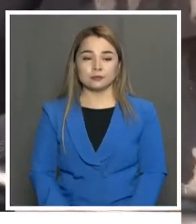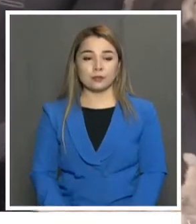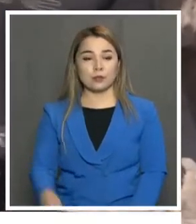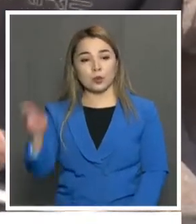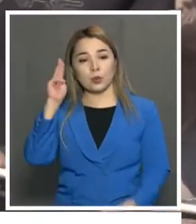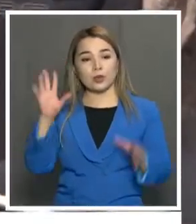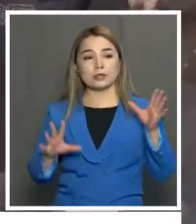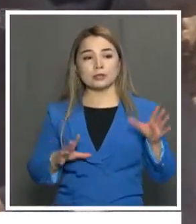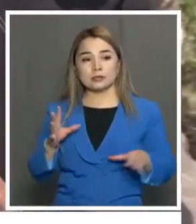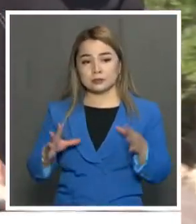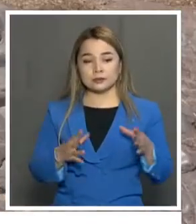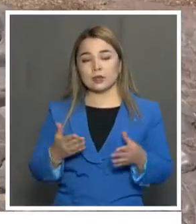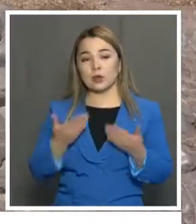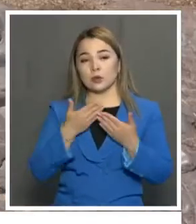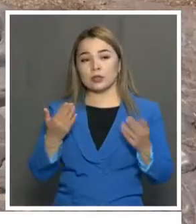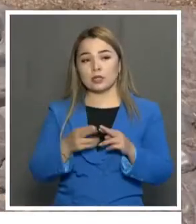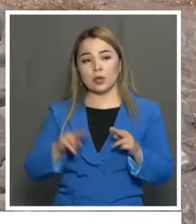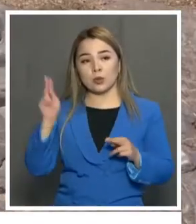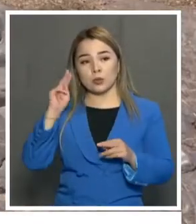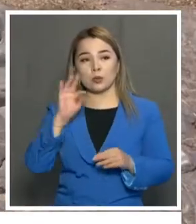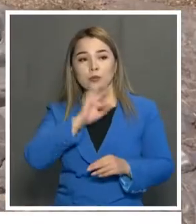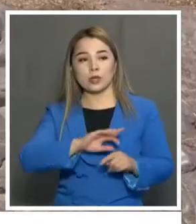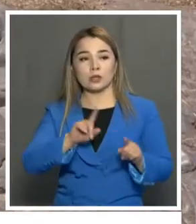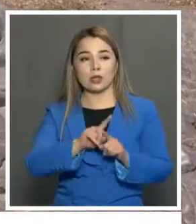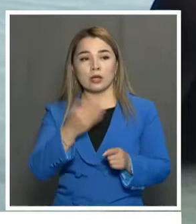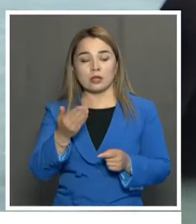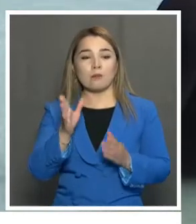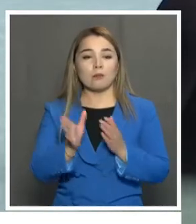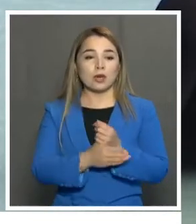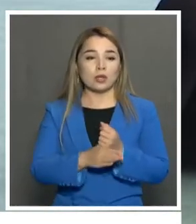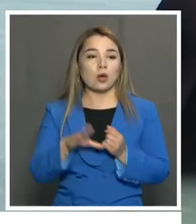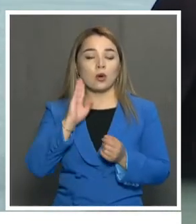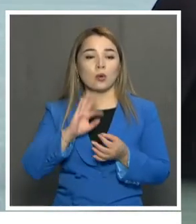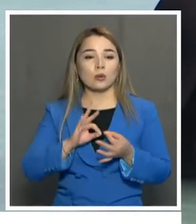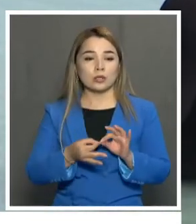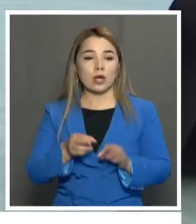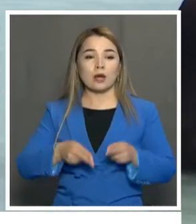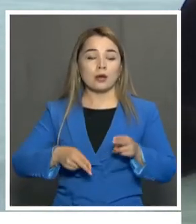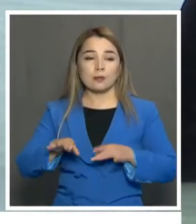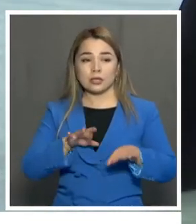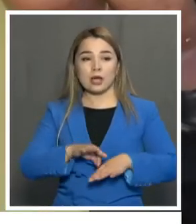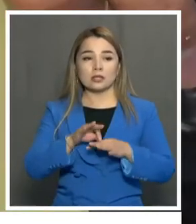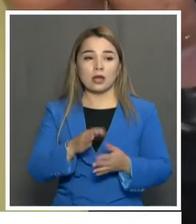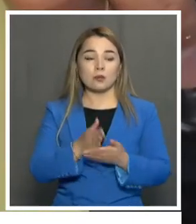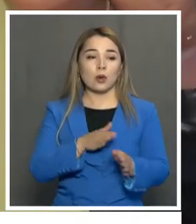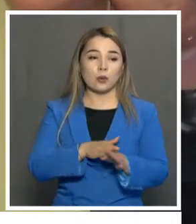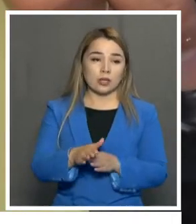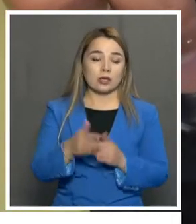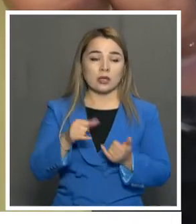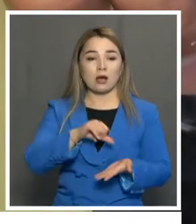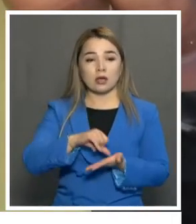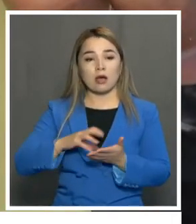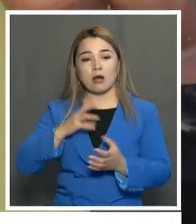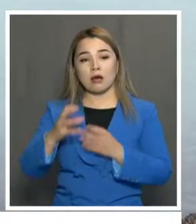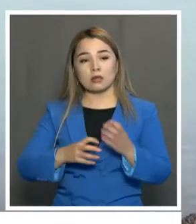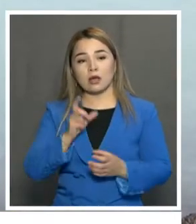Оқу жаттығуға қатысушылар ең соңғы құтқару жабдықтарын пайдалана отырып, Балқаш көлінде де күрделі операцияларды орындады. Жаттығу аяқталғаннан кейін қатысушыларға